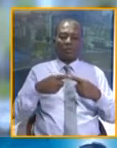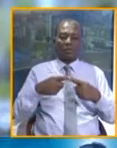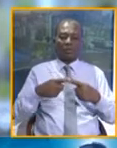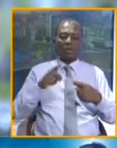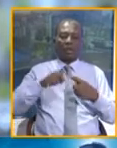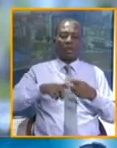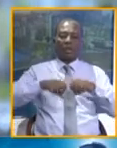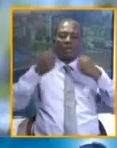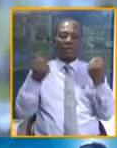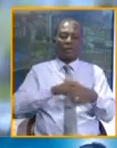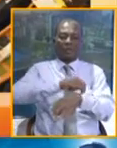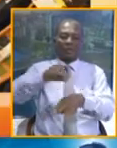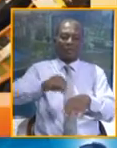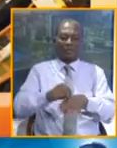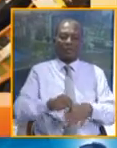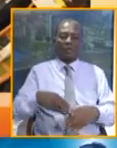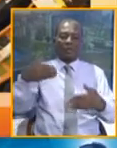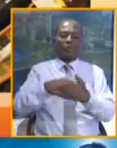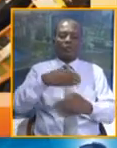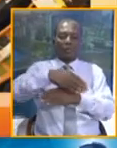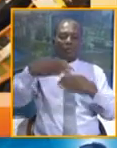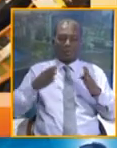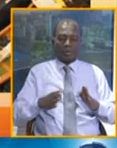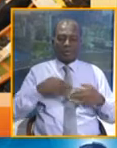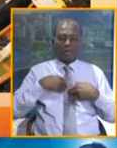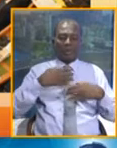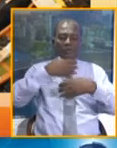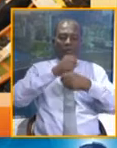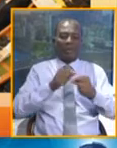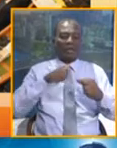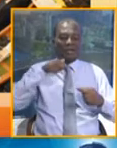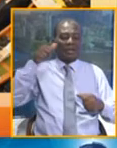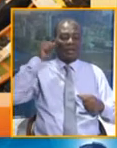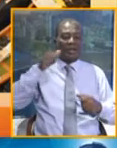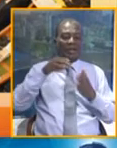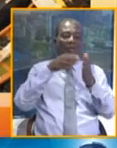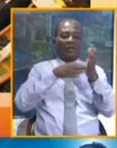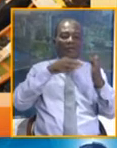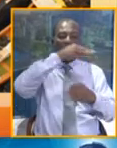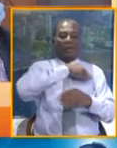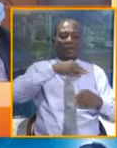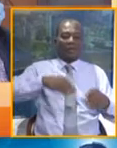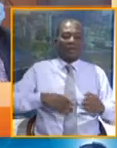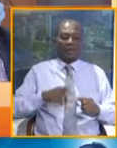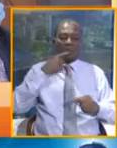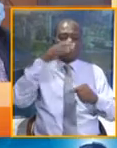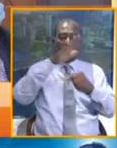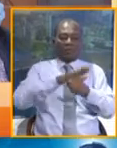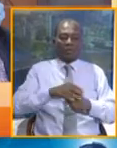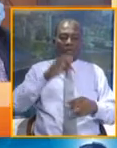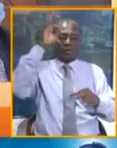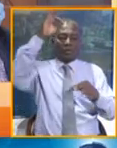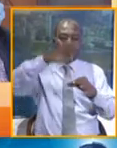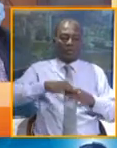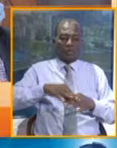bureau fut constitué hier au cours d'une séance plénière. La liste des membres a été soumise au vote des députés. Ce nouveau bureau